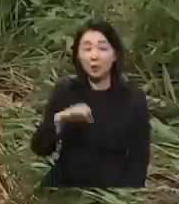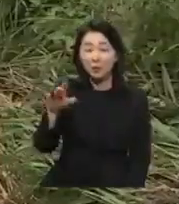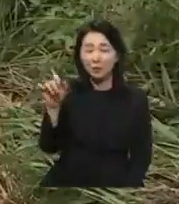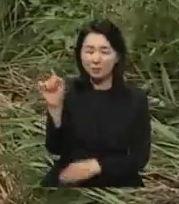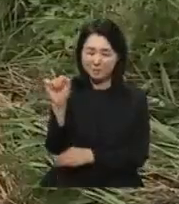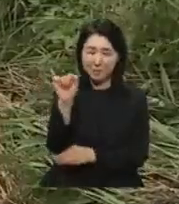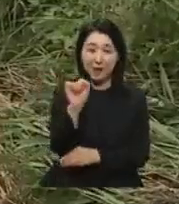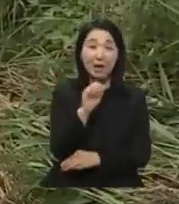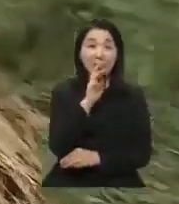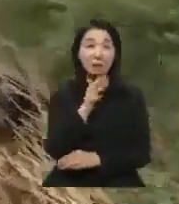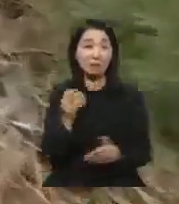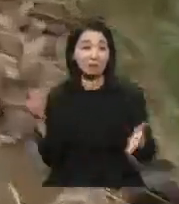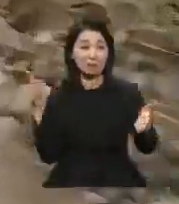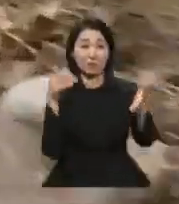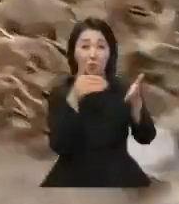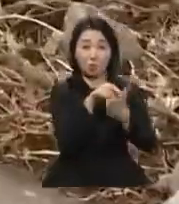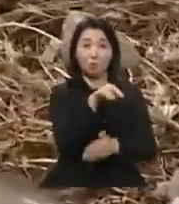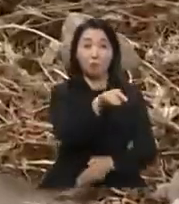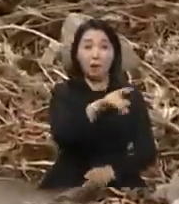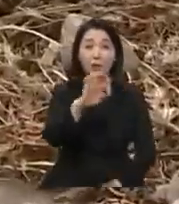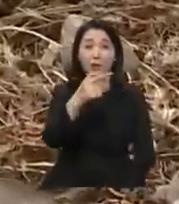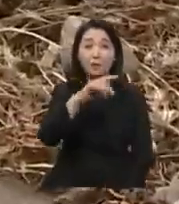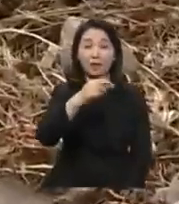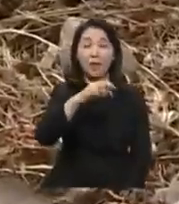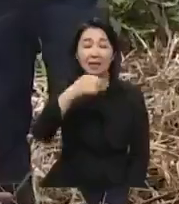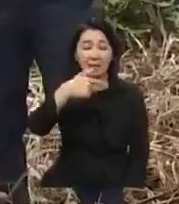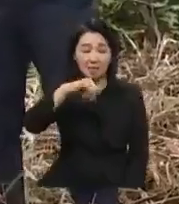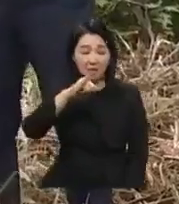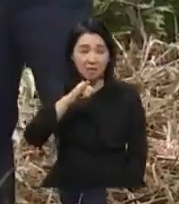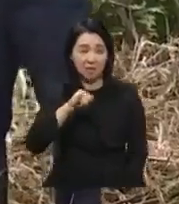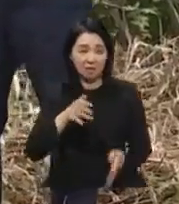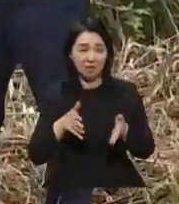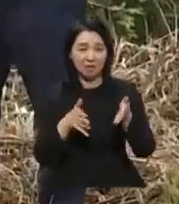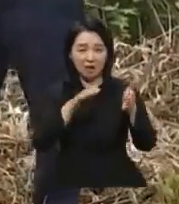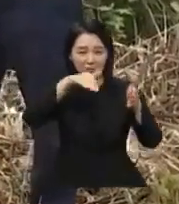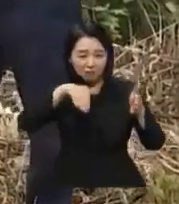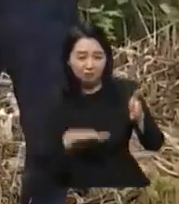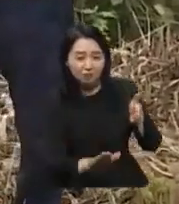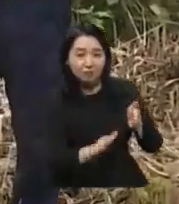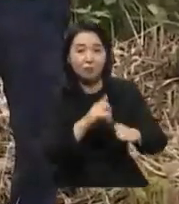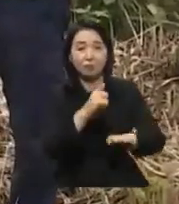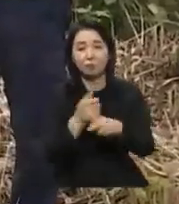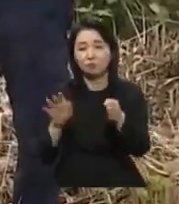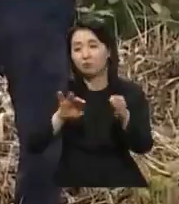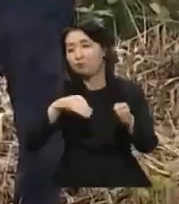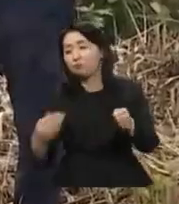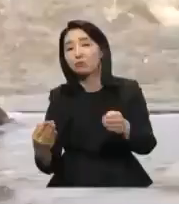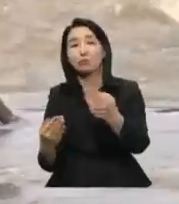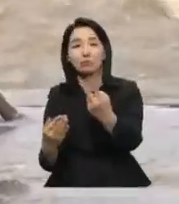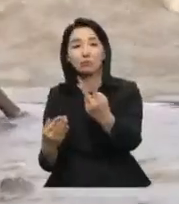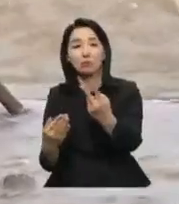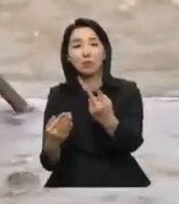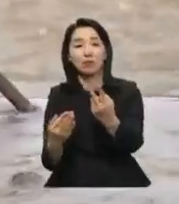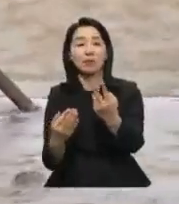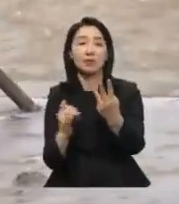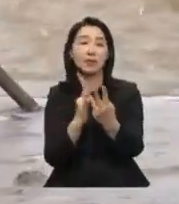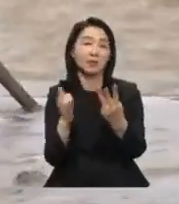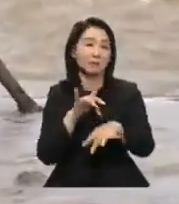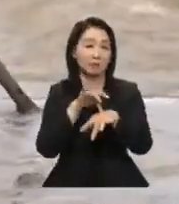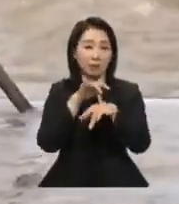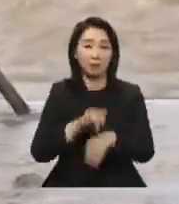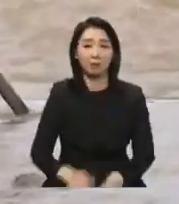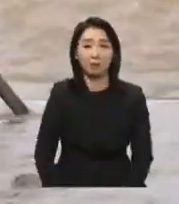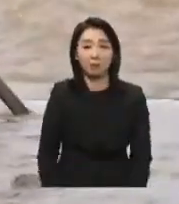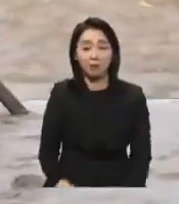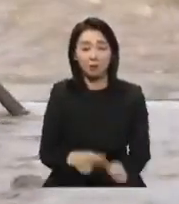차로 30분가량 떨어진 은산리에서는 갑자기 도로가 꺼지면서 차량 2대가 하천으로 빠졌는데요 3병이 실종됐습니다